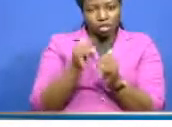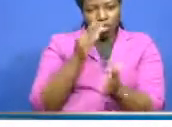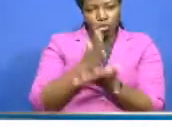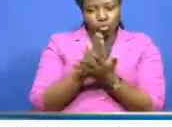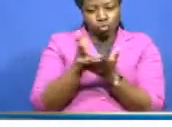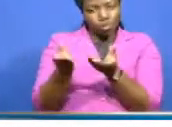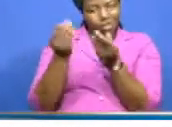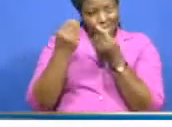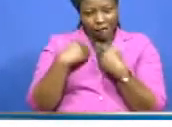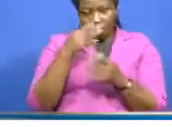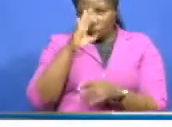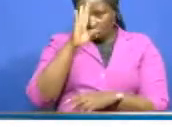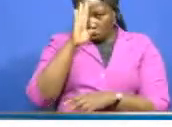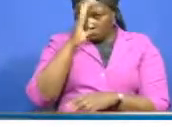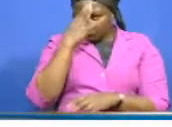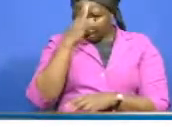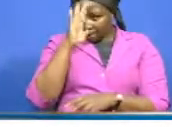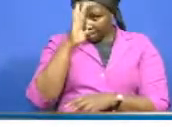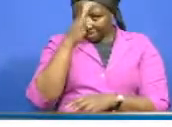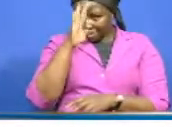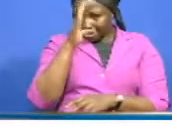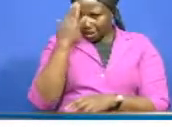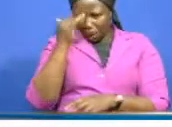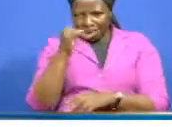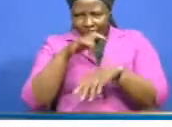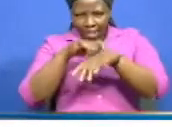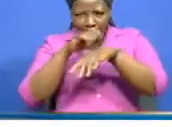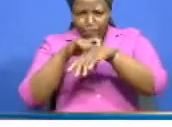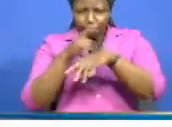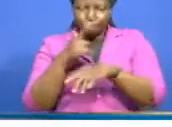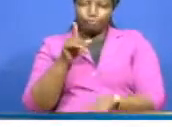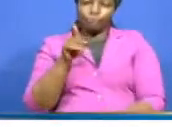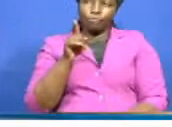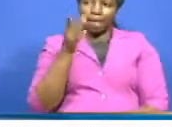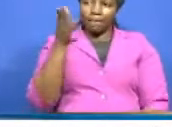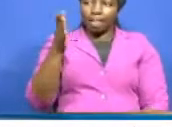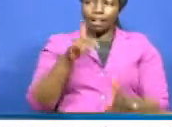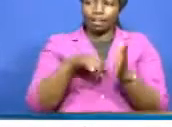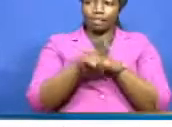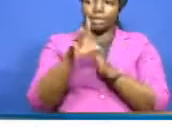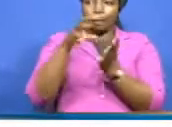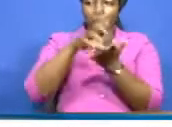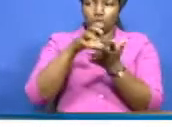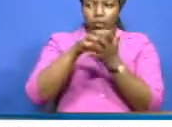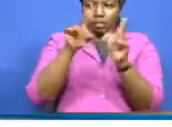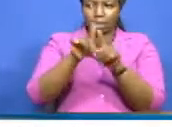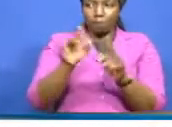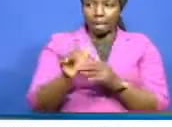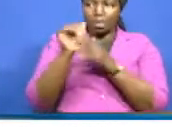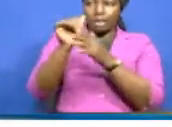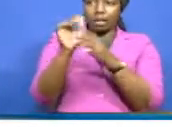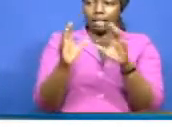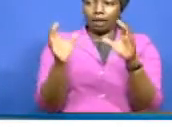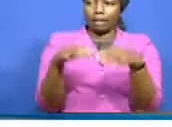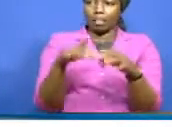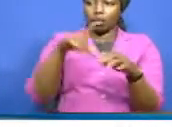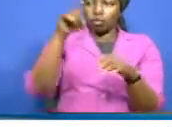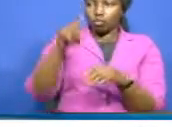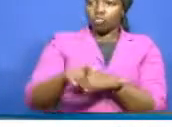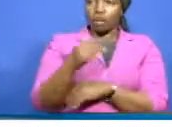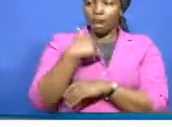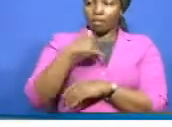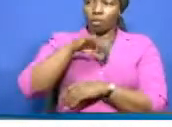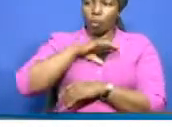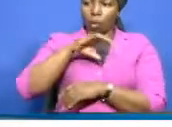kutia shaka, kwa sababu unajua wakati uko kwenye kiti kama chama tawala, unafaa uwe na wajumbe